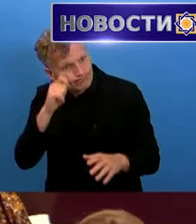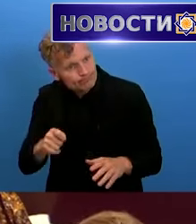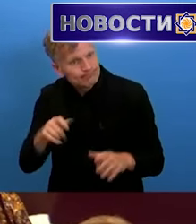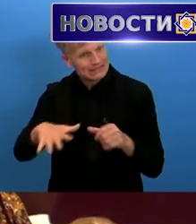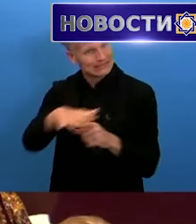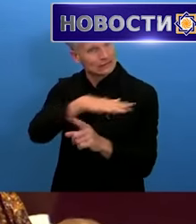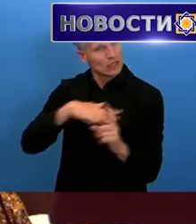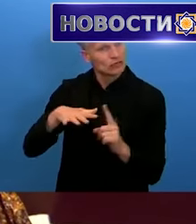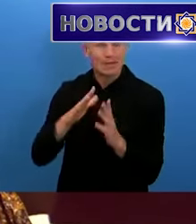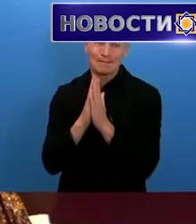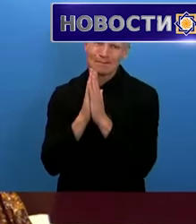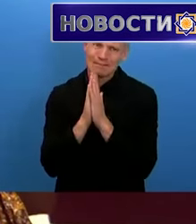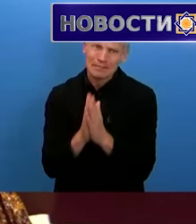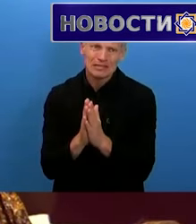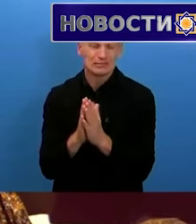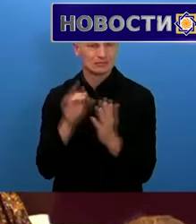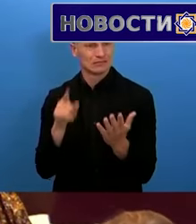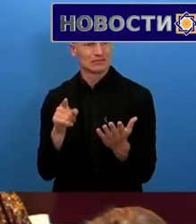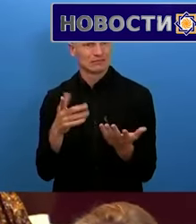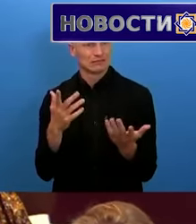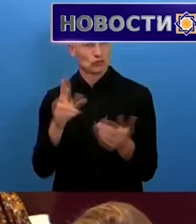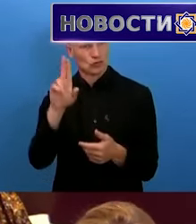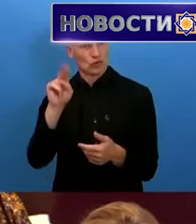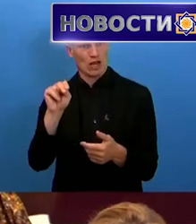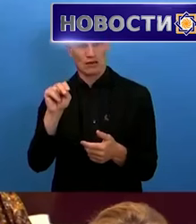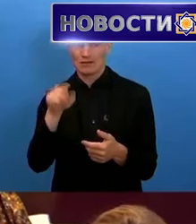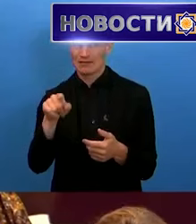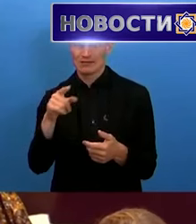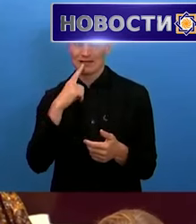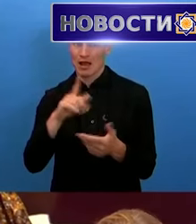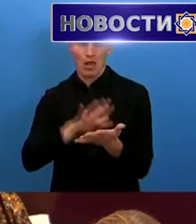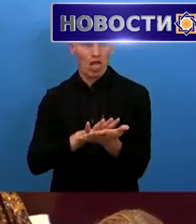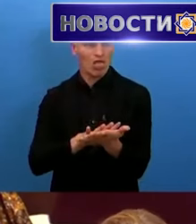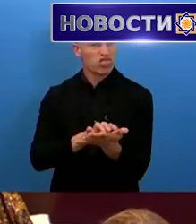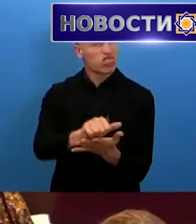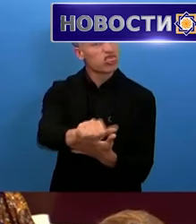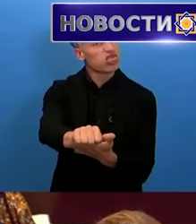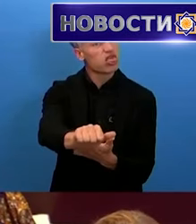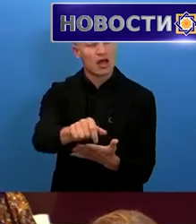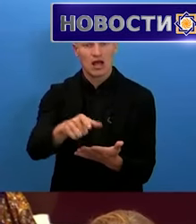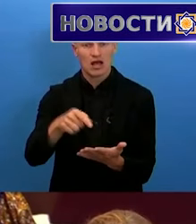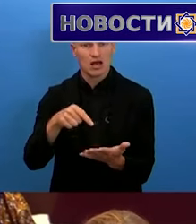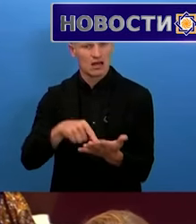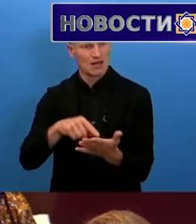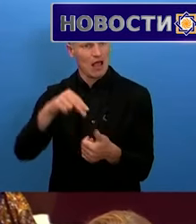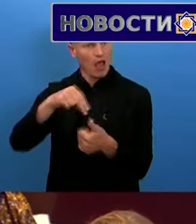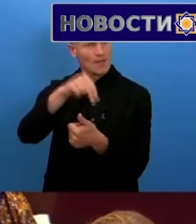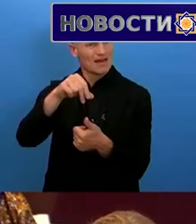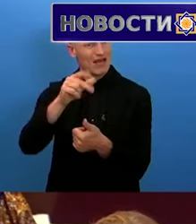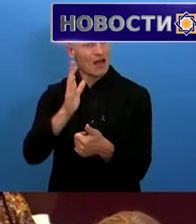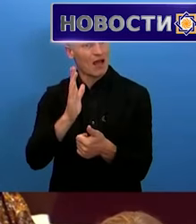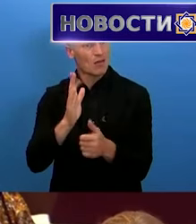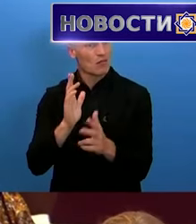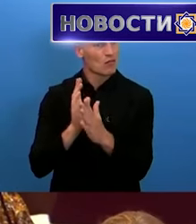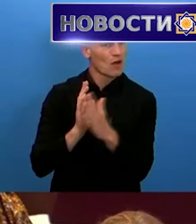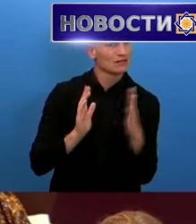осудить преступление геноцида против коренных народов, занять более жесткую позицию в отношении террористических государств, создав специальную